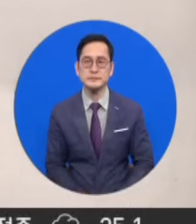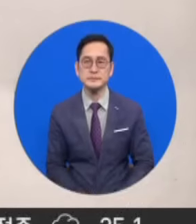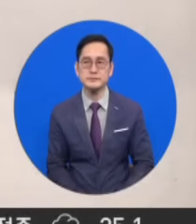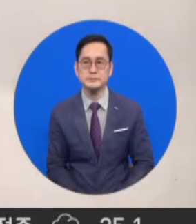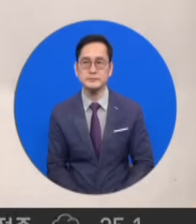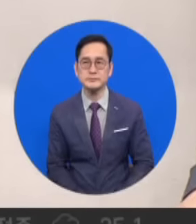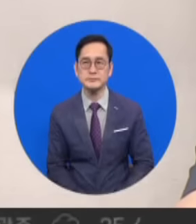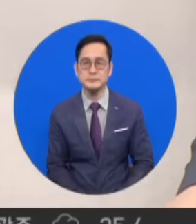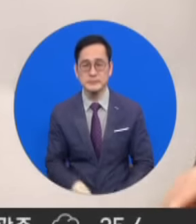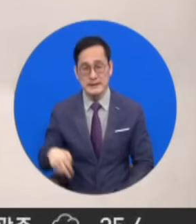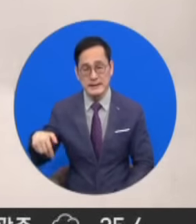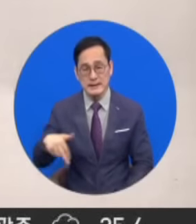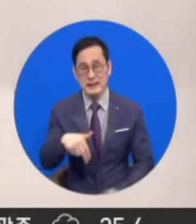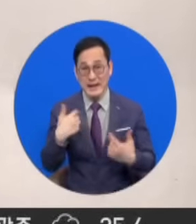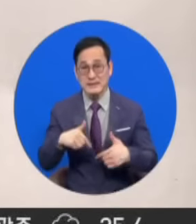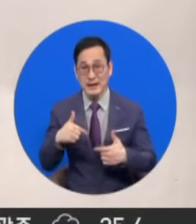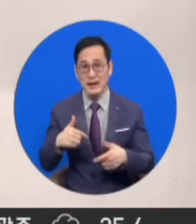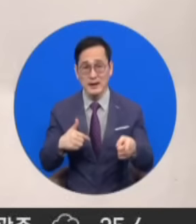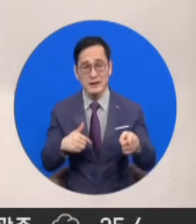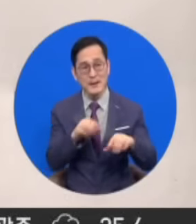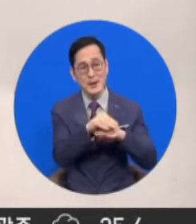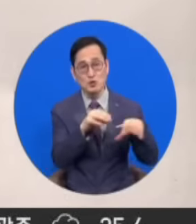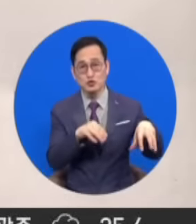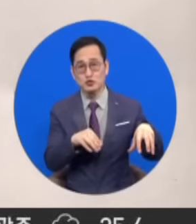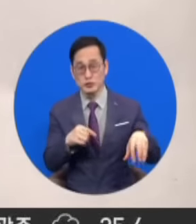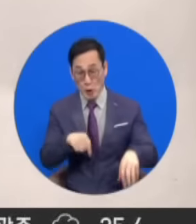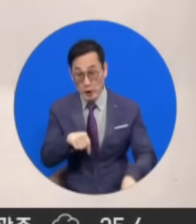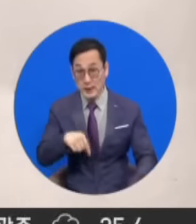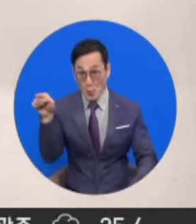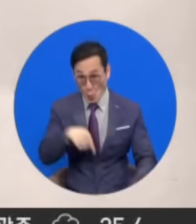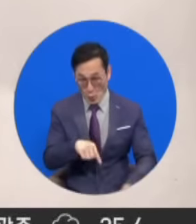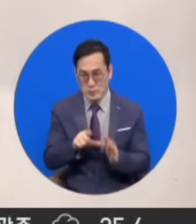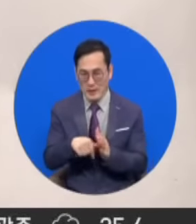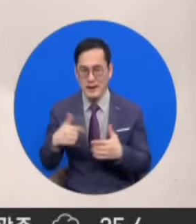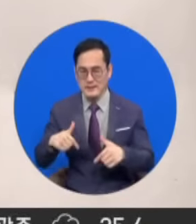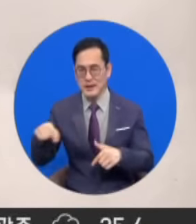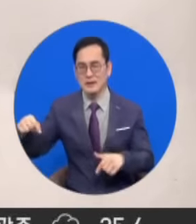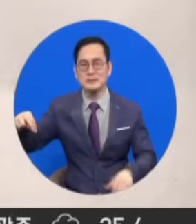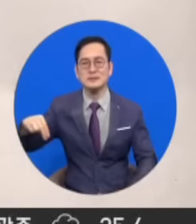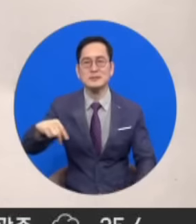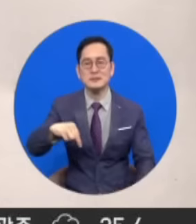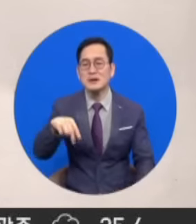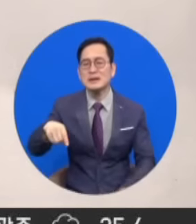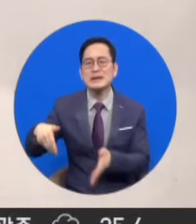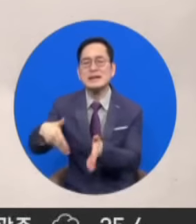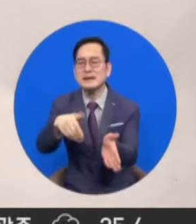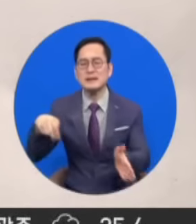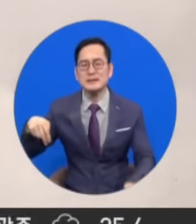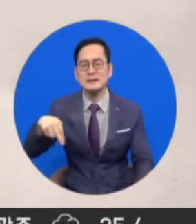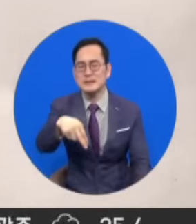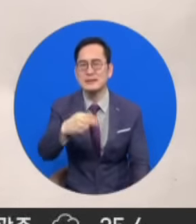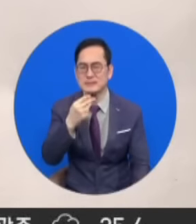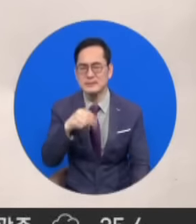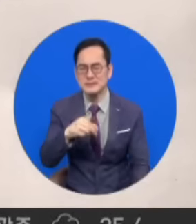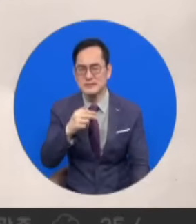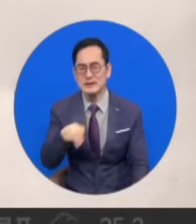올 때마다 항상 지나오는 길이거든요. 바로 요 앞입니다. 그렇죠. 예. 그래서 일방통행이고 그런 내용을 제가 잘 알고 있어요.